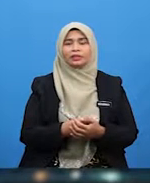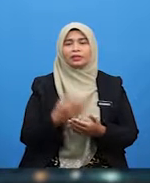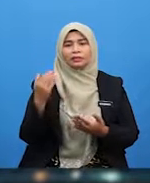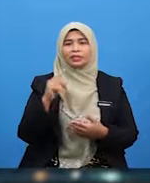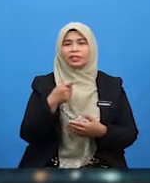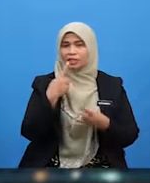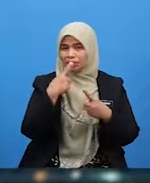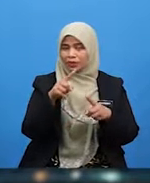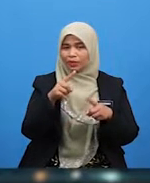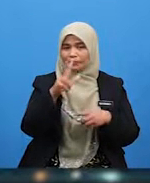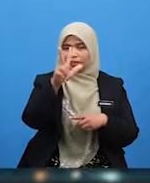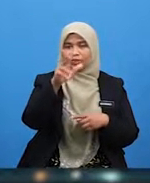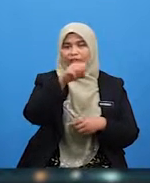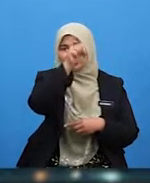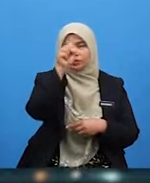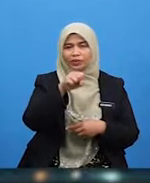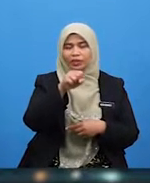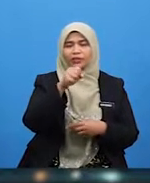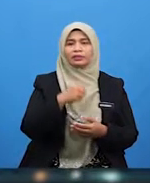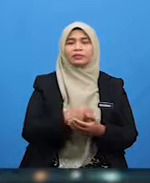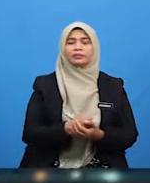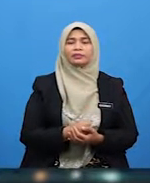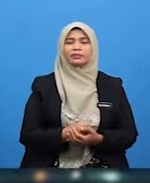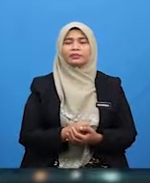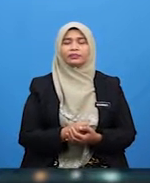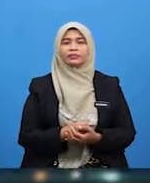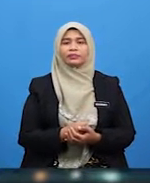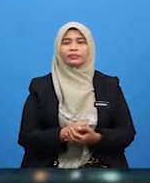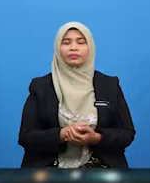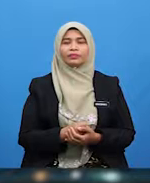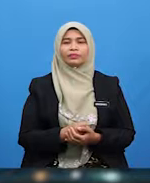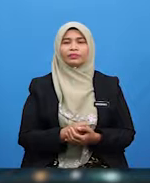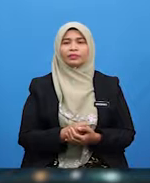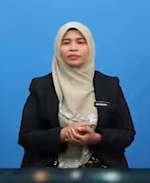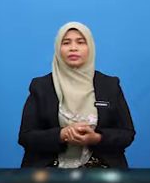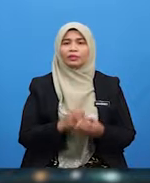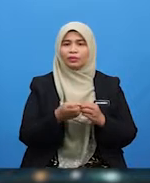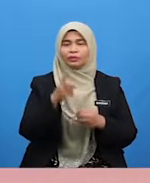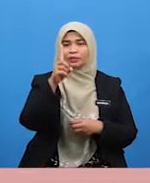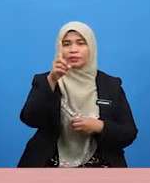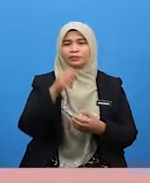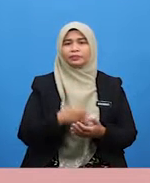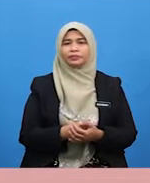kita jawab 3 soalan aneka pilihan di bawah. Nombor 1.